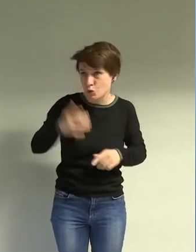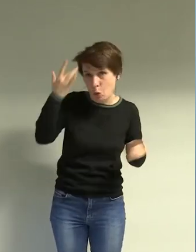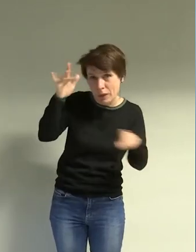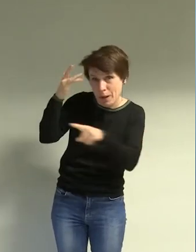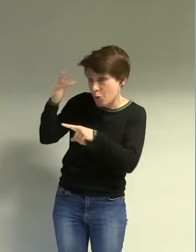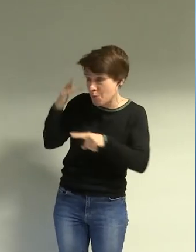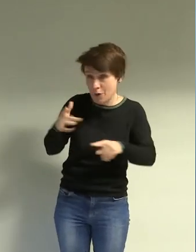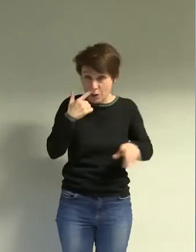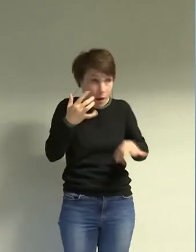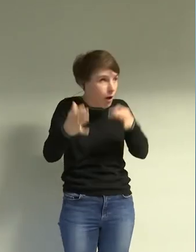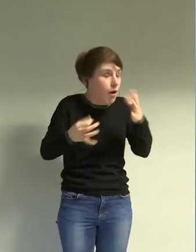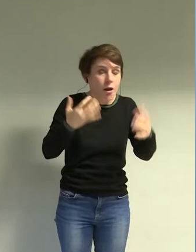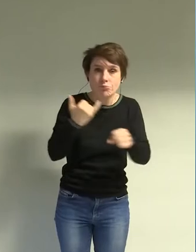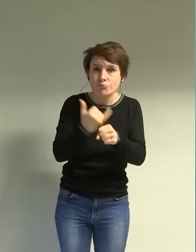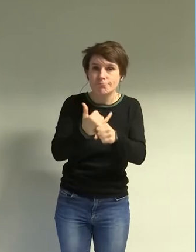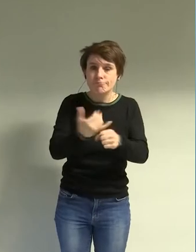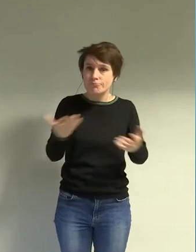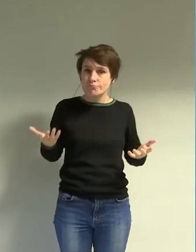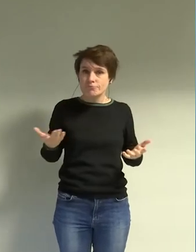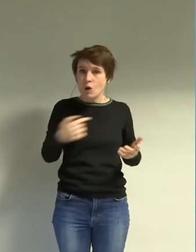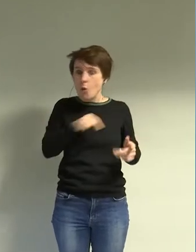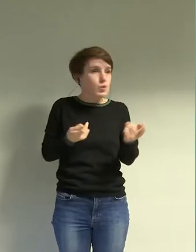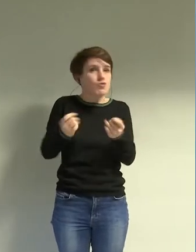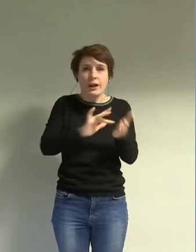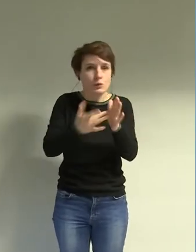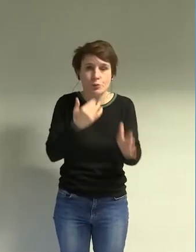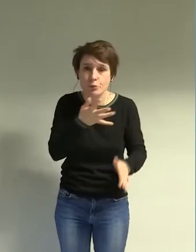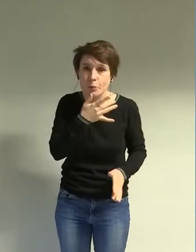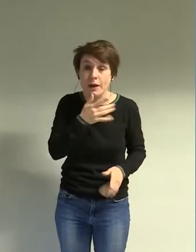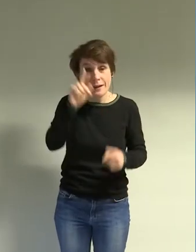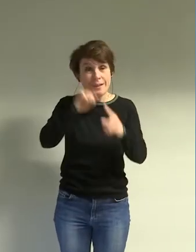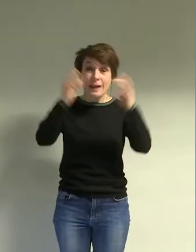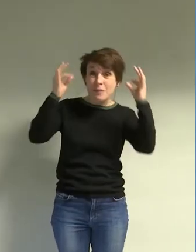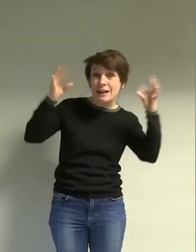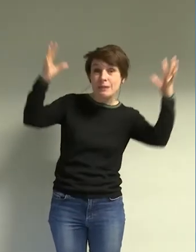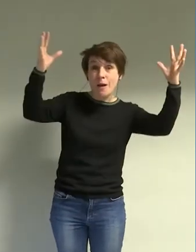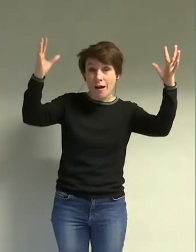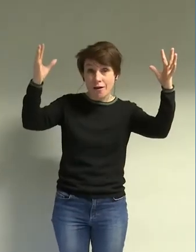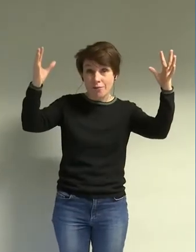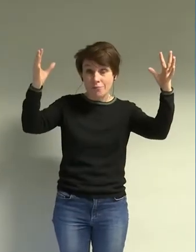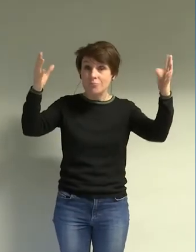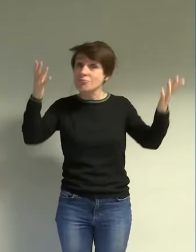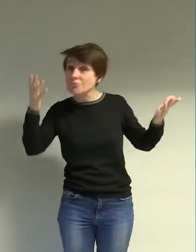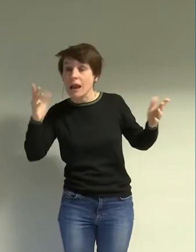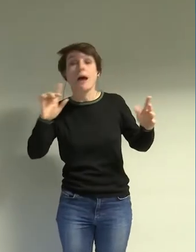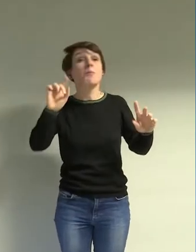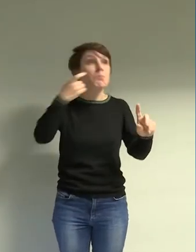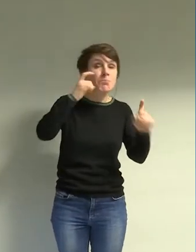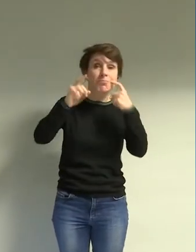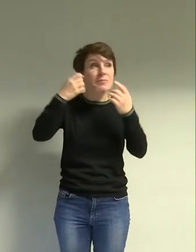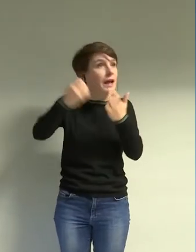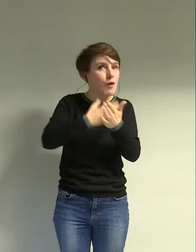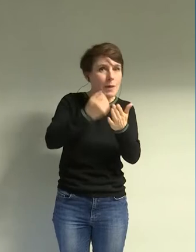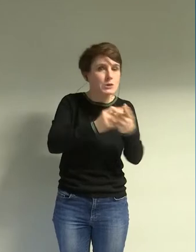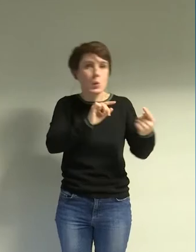tous sur ces questions climatiques toutes les données d'aujourd'hui sont connus discuter et surtout les solutions pour y faire